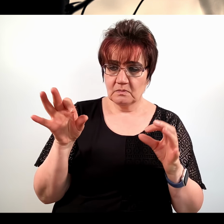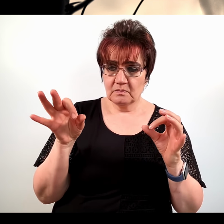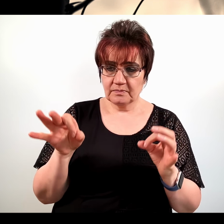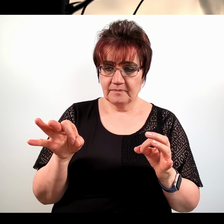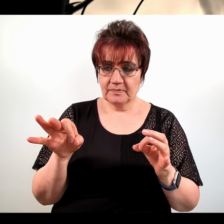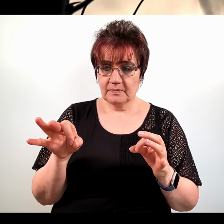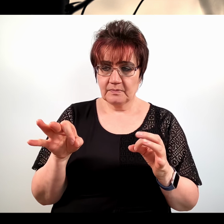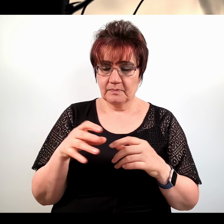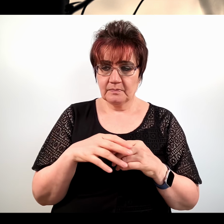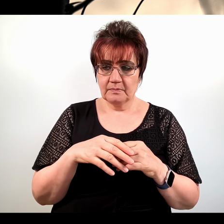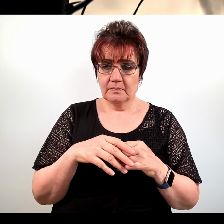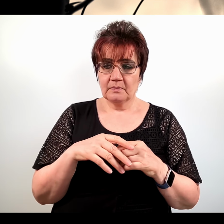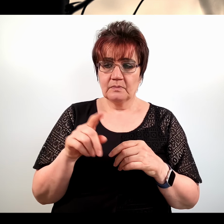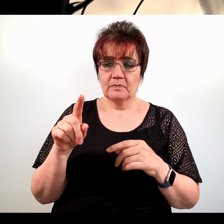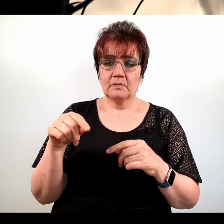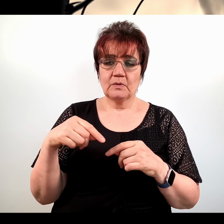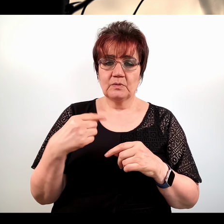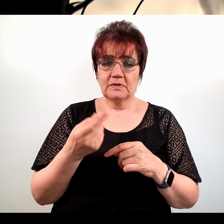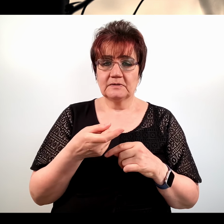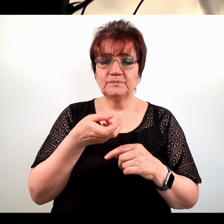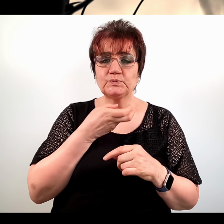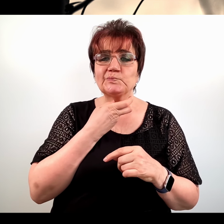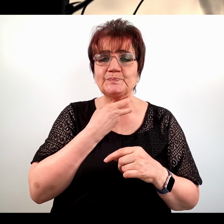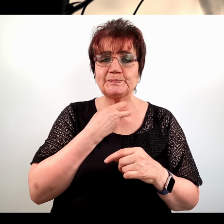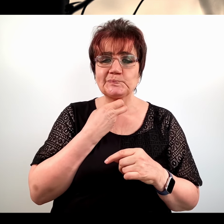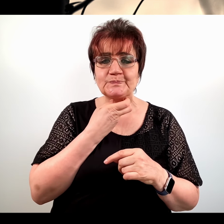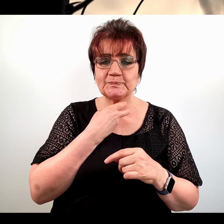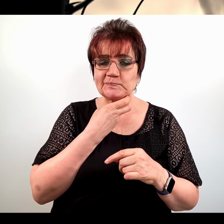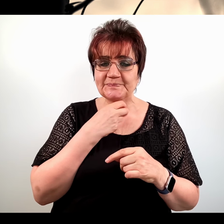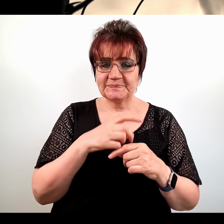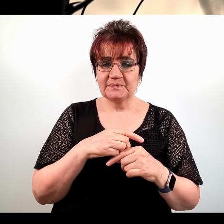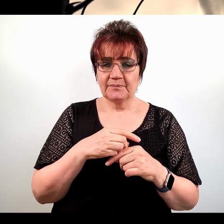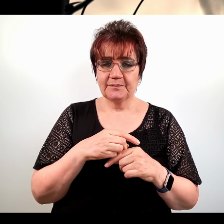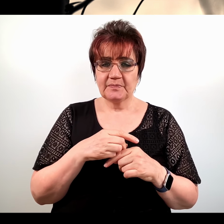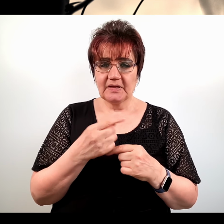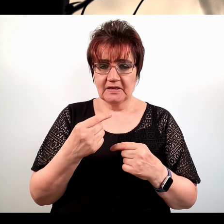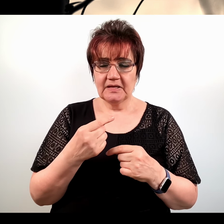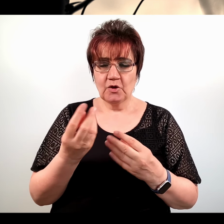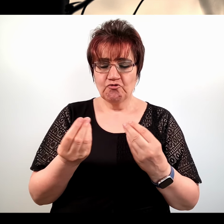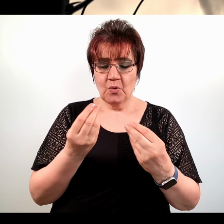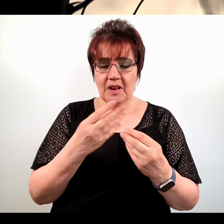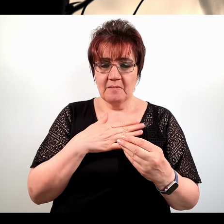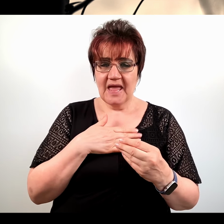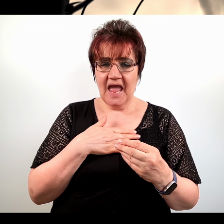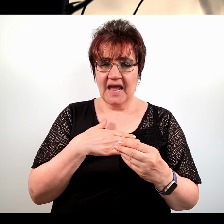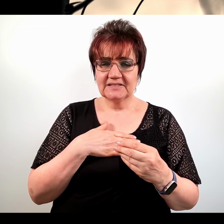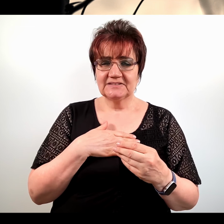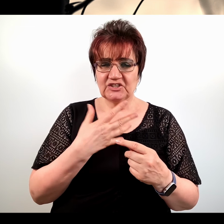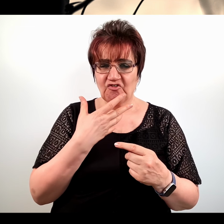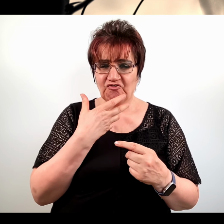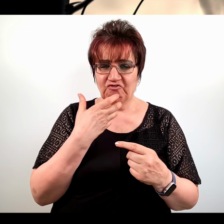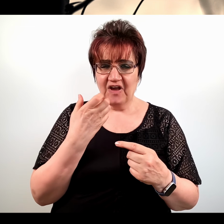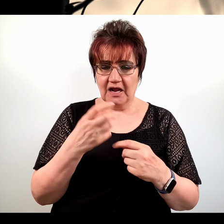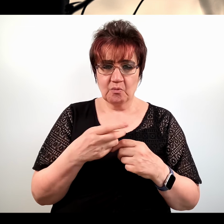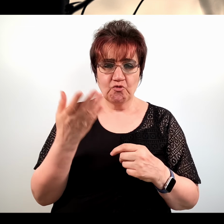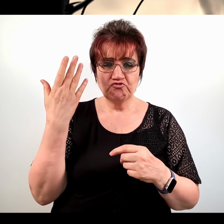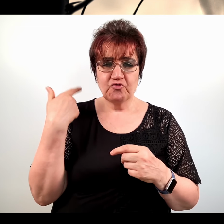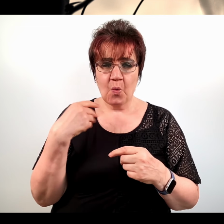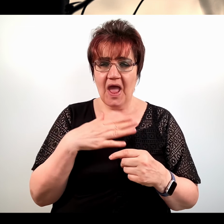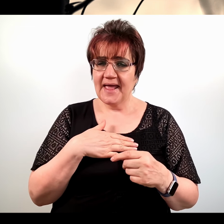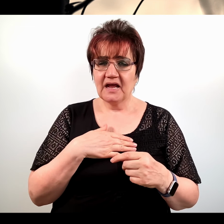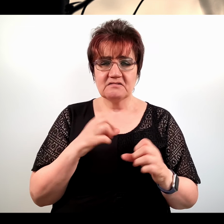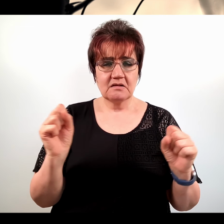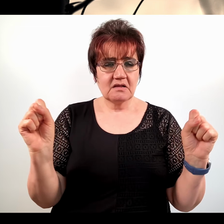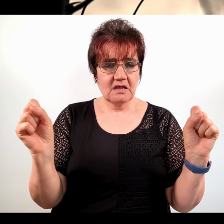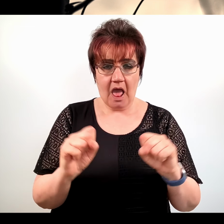Da räusperte sich der Bauer, denn er merkte, wie in sein Herz Wärme fuhr, und die Kälte, die bislang